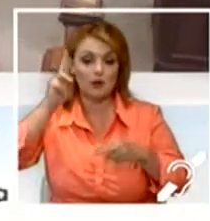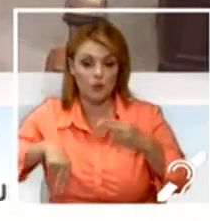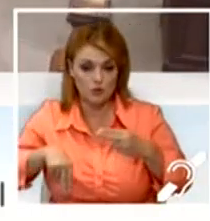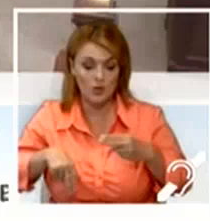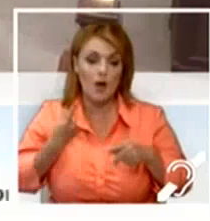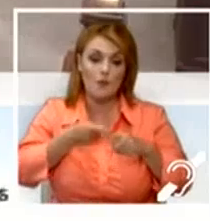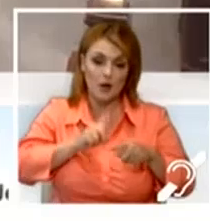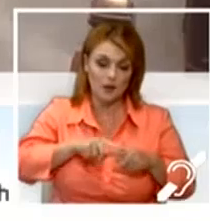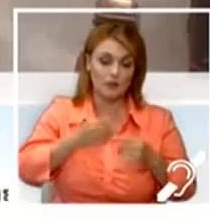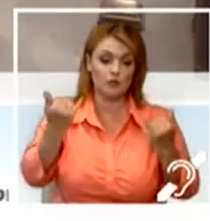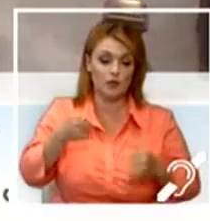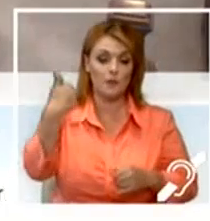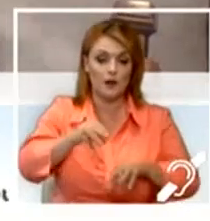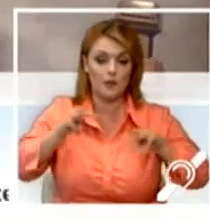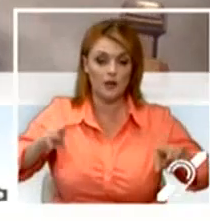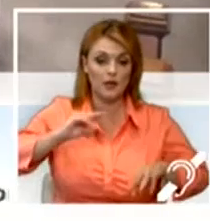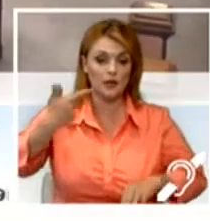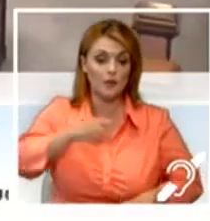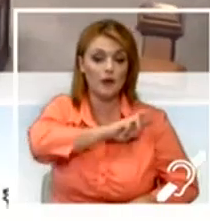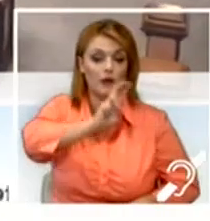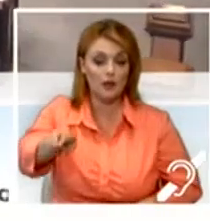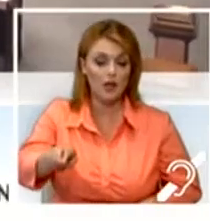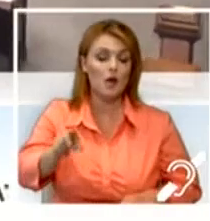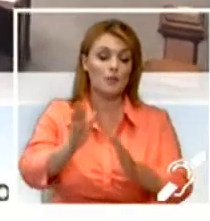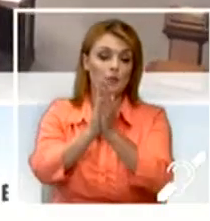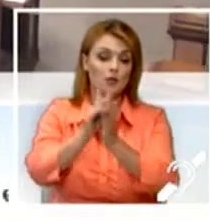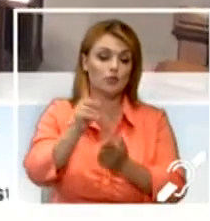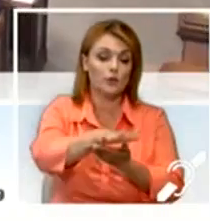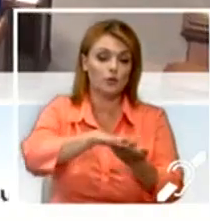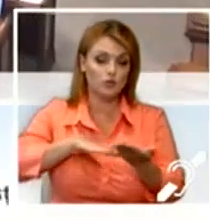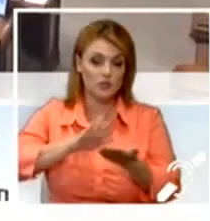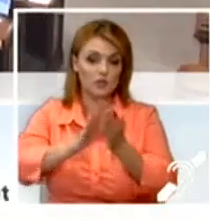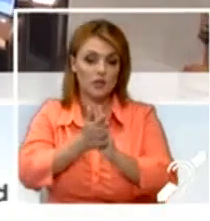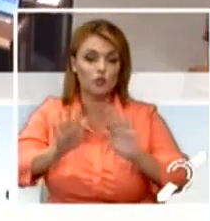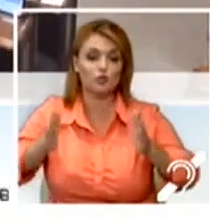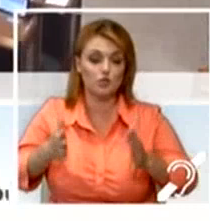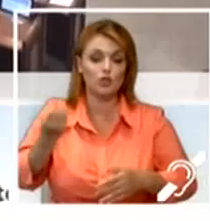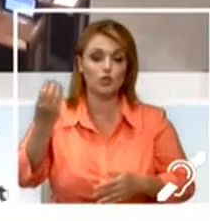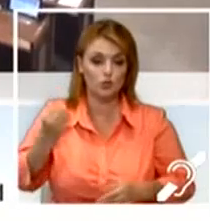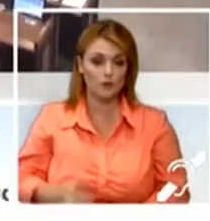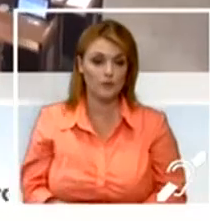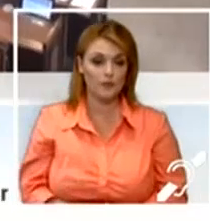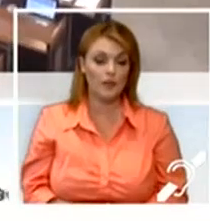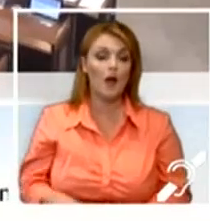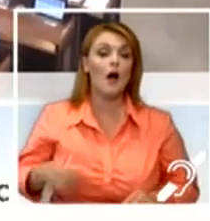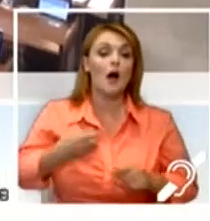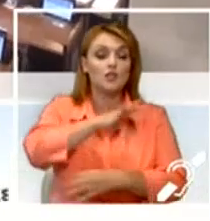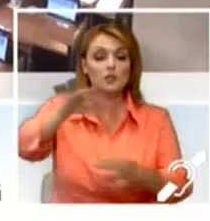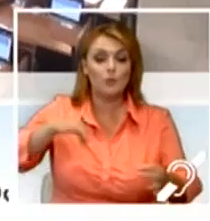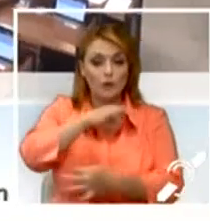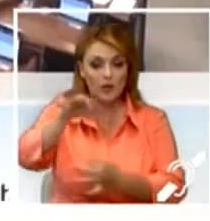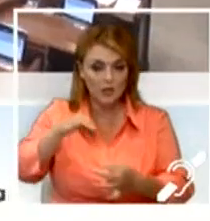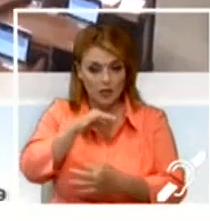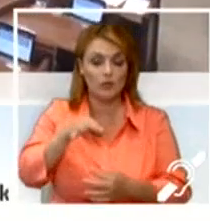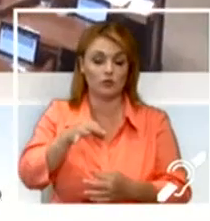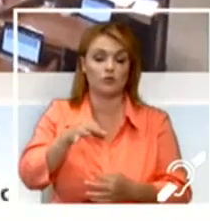venit la legislativ să ceară din nou prelungirea până în data de 8 august. Proiectul a fost votat ieri de guvern, iar miniștrii au declarat